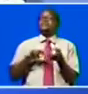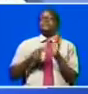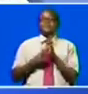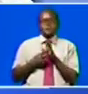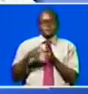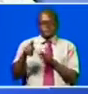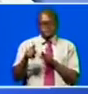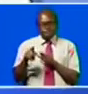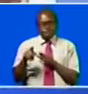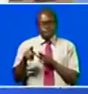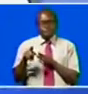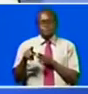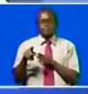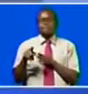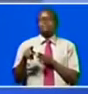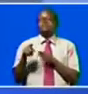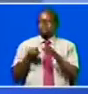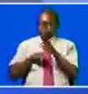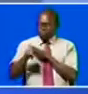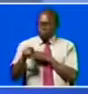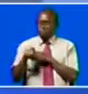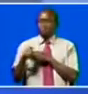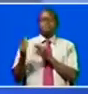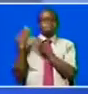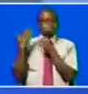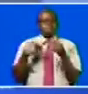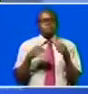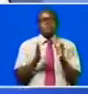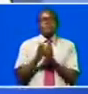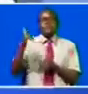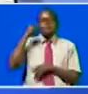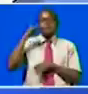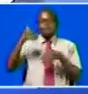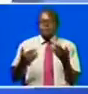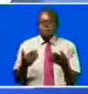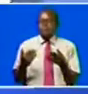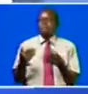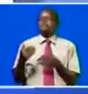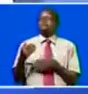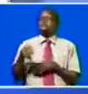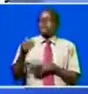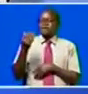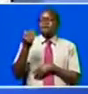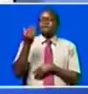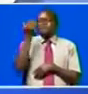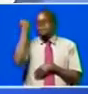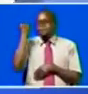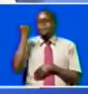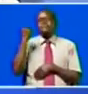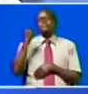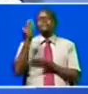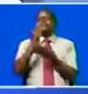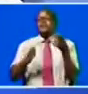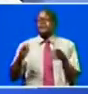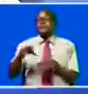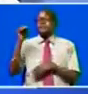hayo. Ukiona mtu ameingia bafuni ameshika simu yako, amekimbia mbio ameshika simu. Ama umekuja kwa nyumba uko mlevi chakaru umesahau simu, mtu akashika simu yako. Ni